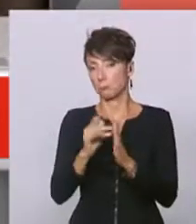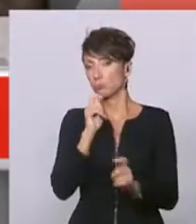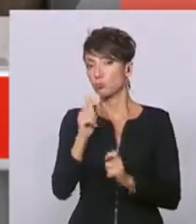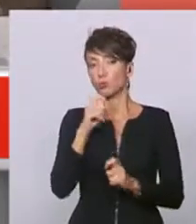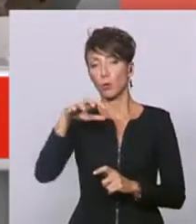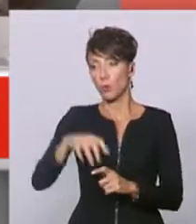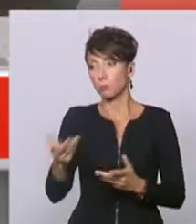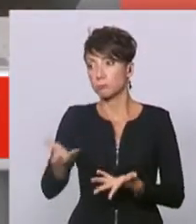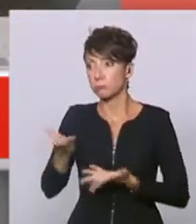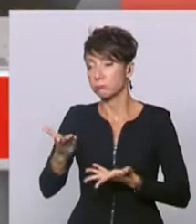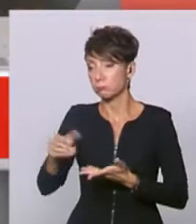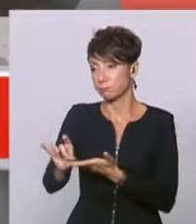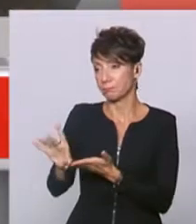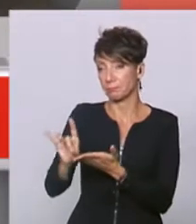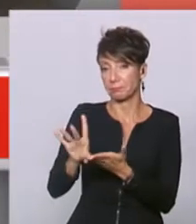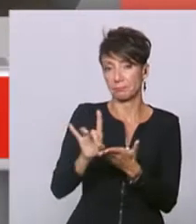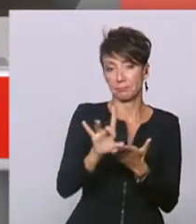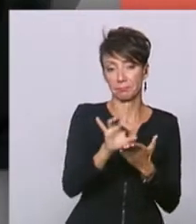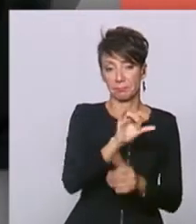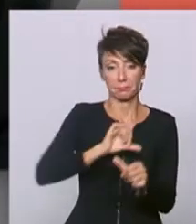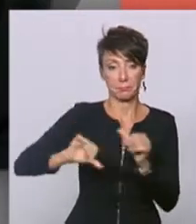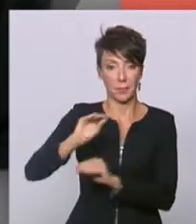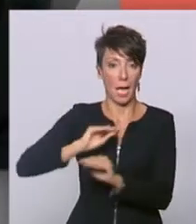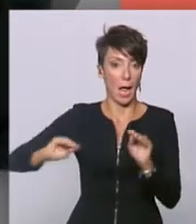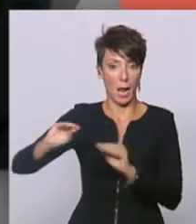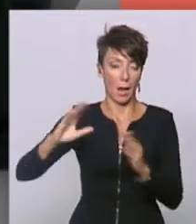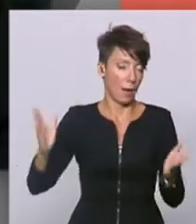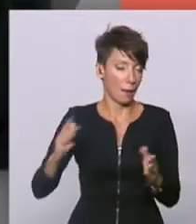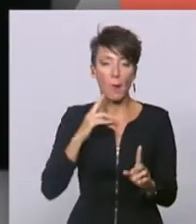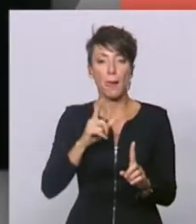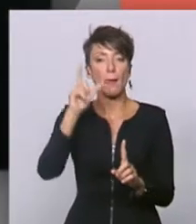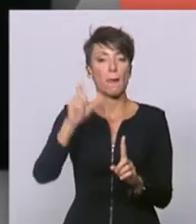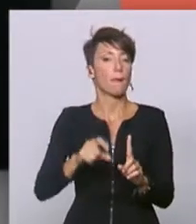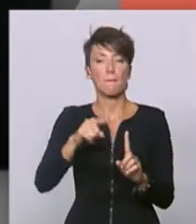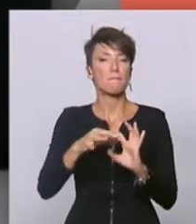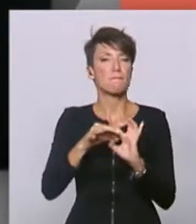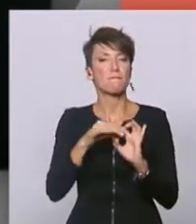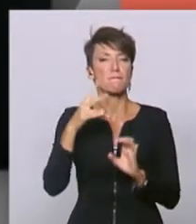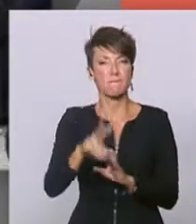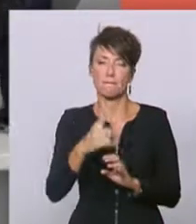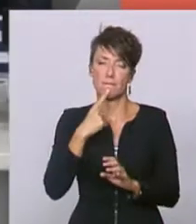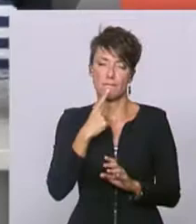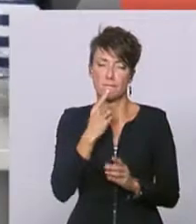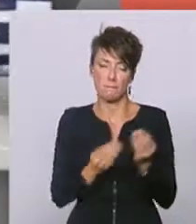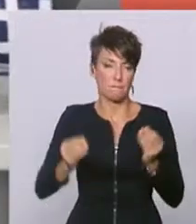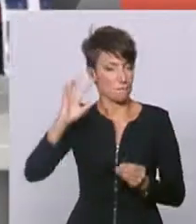φορέα και αντικαθίσταται από έναν άλλον ή μετακινείται. Σύμφωνα με τους πρώην στενούς του συνεργάτες, το παραλήρημα Σόρα δεν τελειώνει